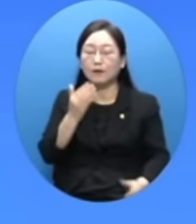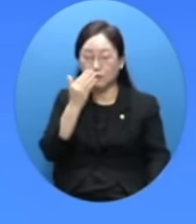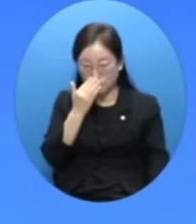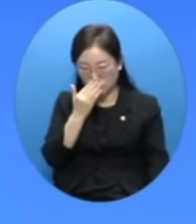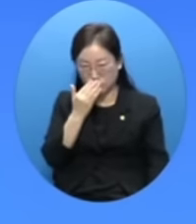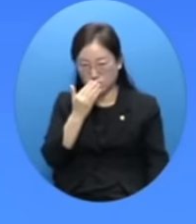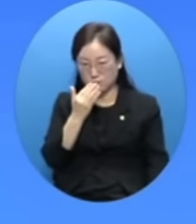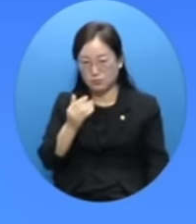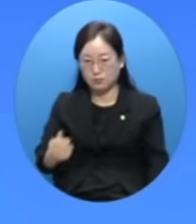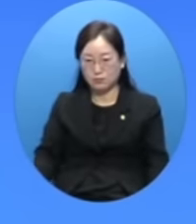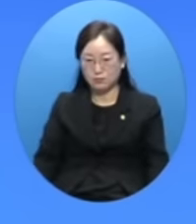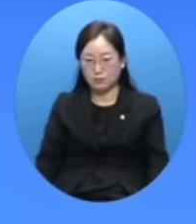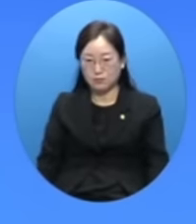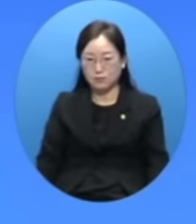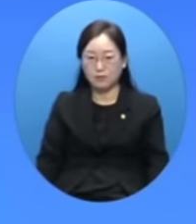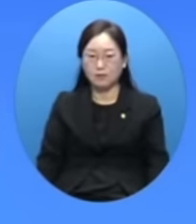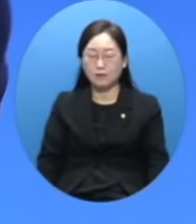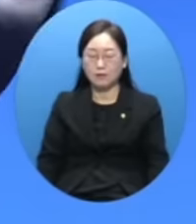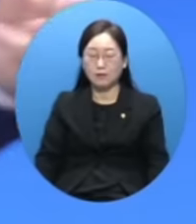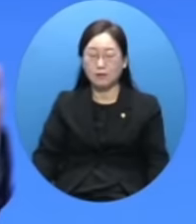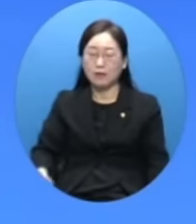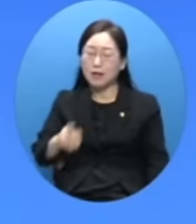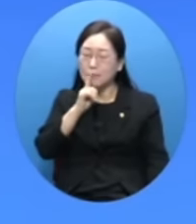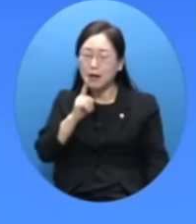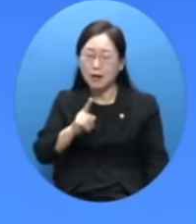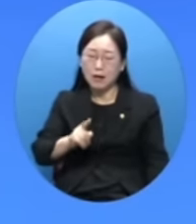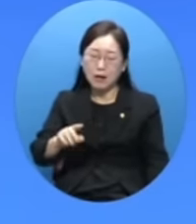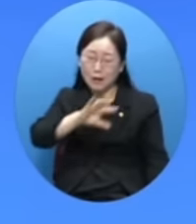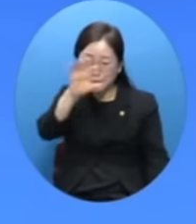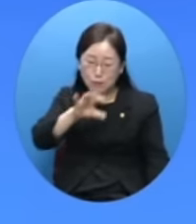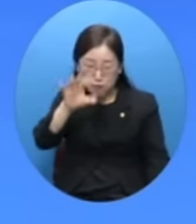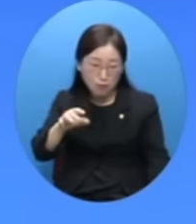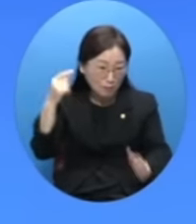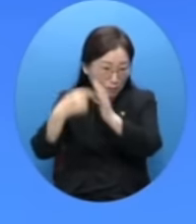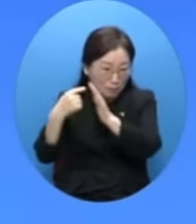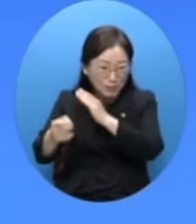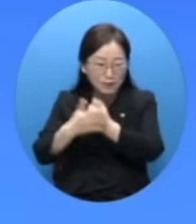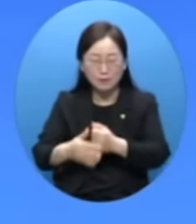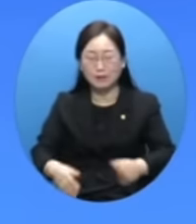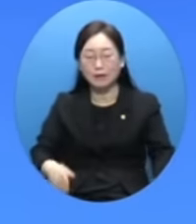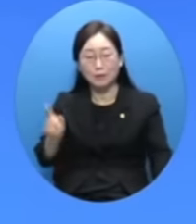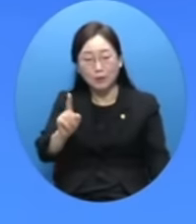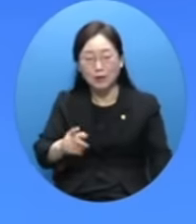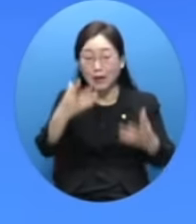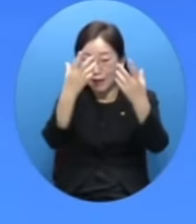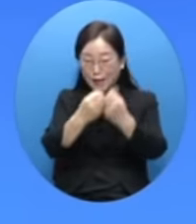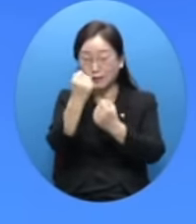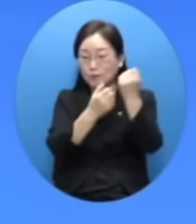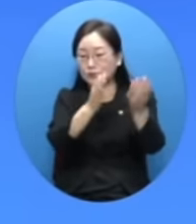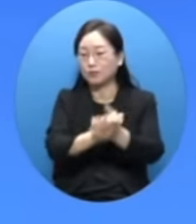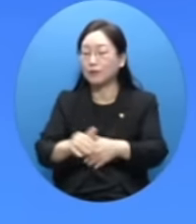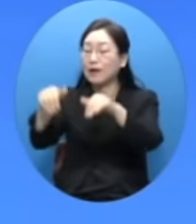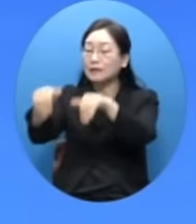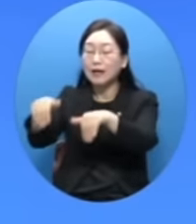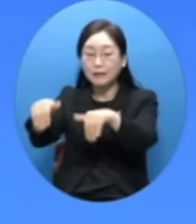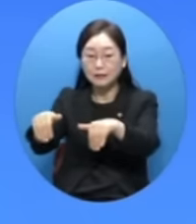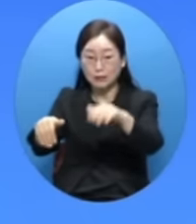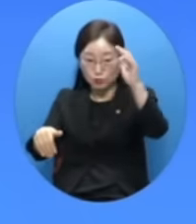겸손입니다. 그래서 말로 100번도 못 알아들으니까 당시 하인들이 주인이 오면 무릎